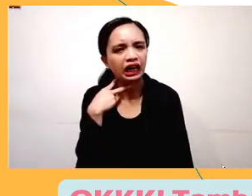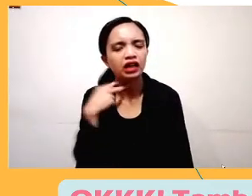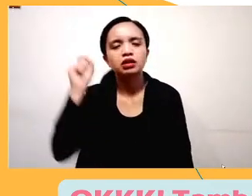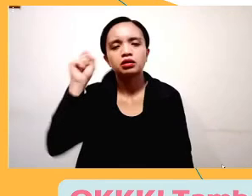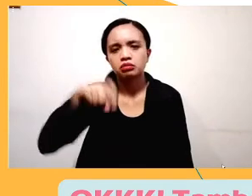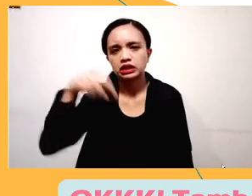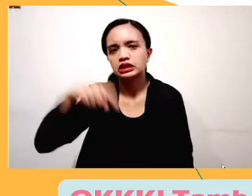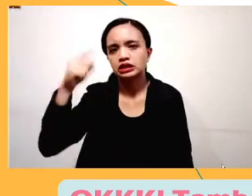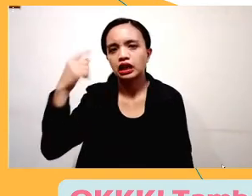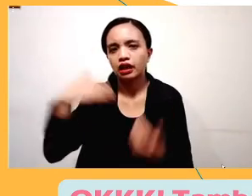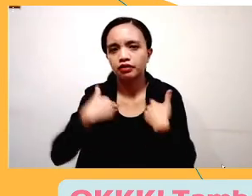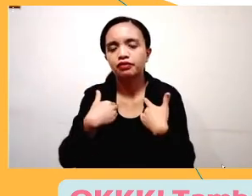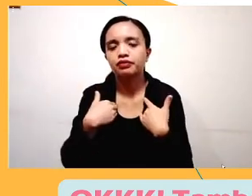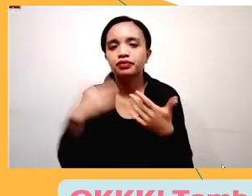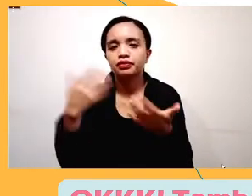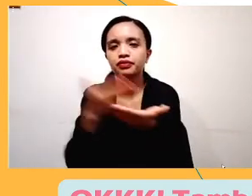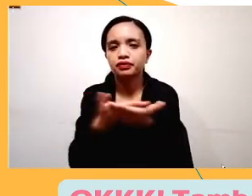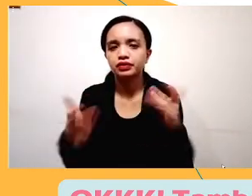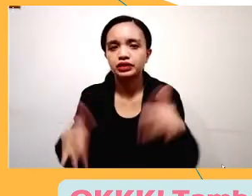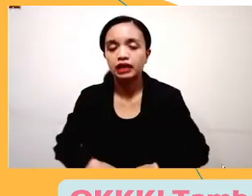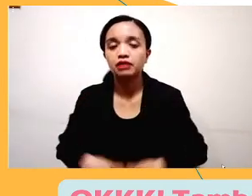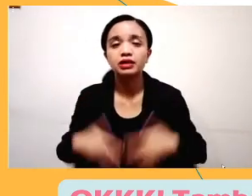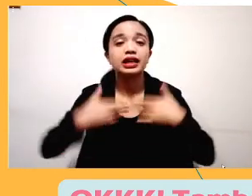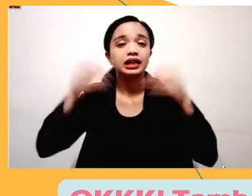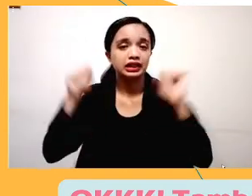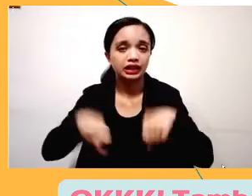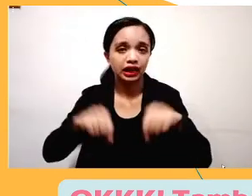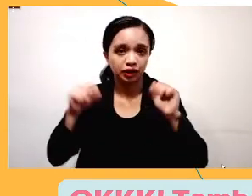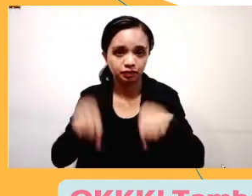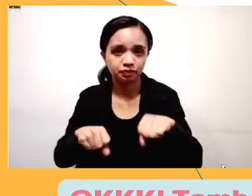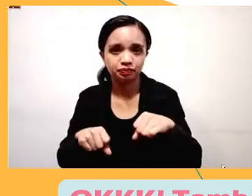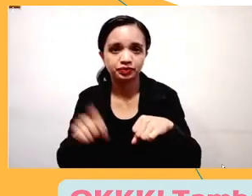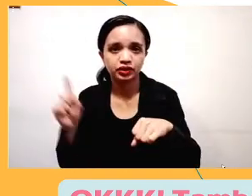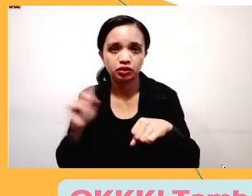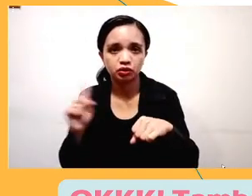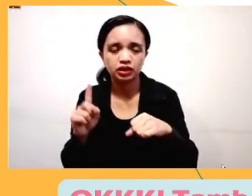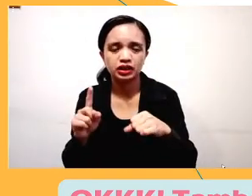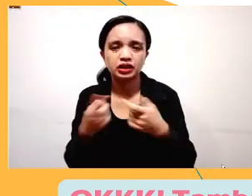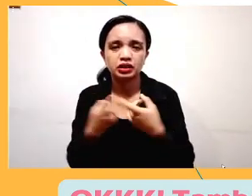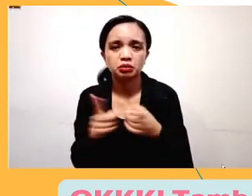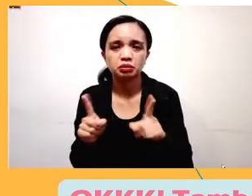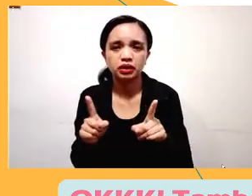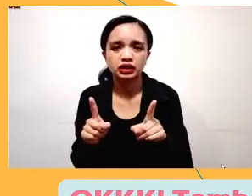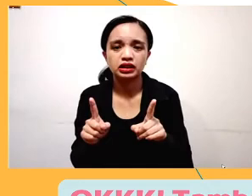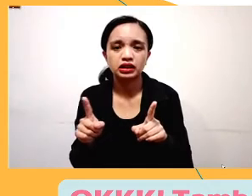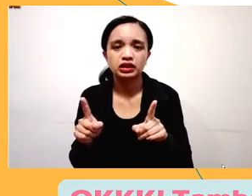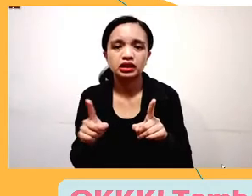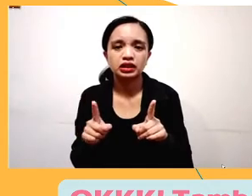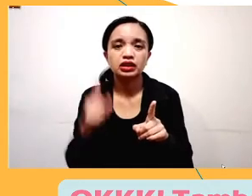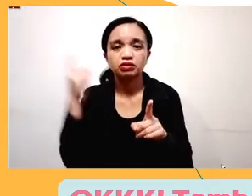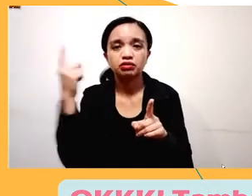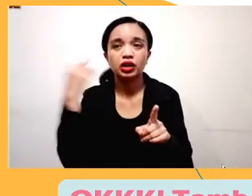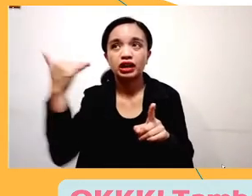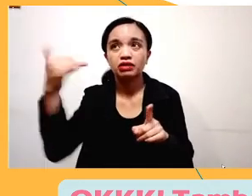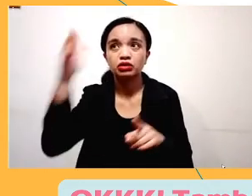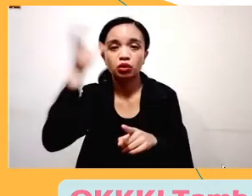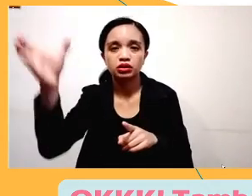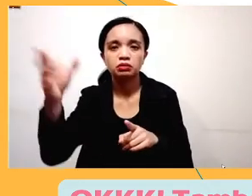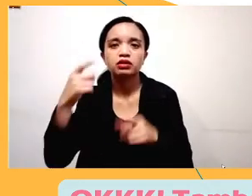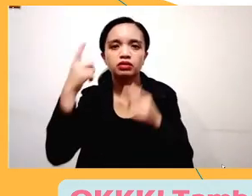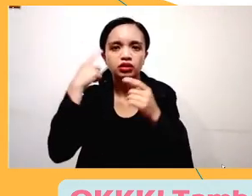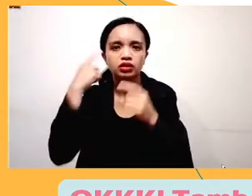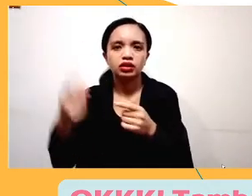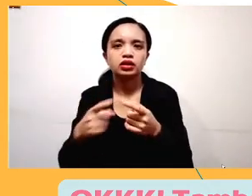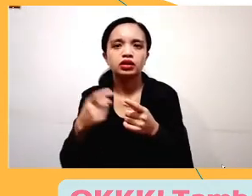life na pwede sinuong mo, pero ang epekto niya kasi panghabang buhay. O, hindi